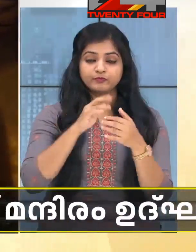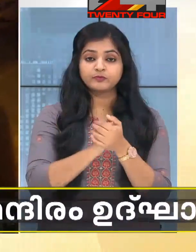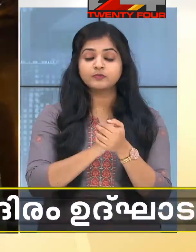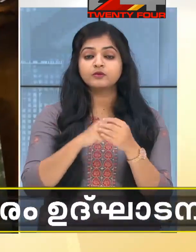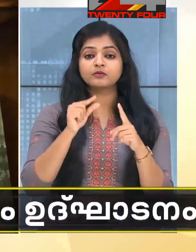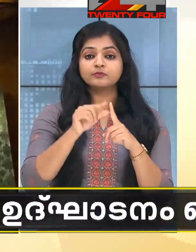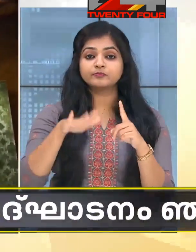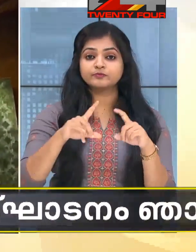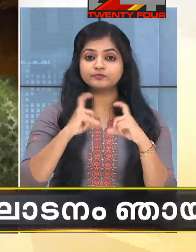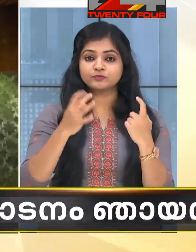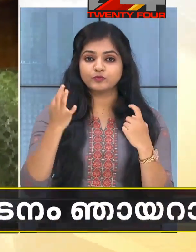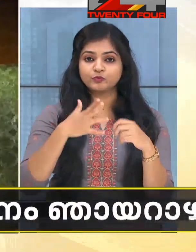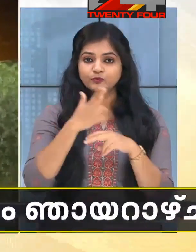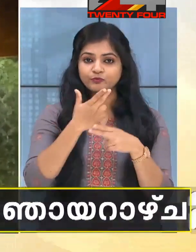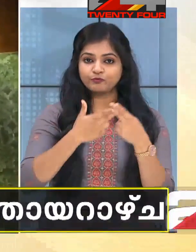മന്ദിരത്തിന്റെ വിവരങ്ങൾ.